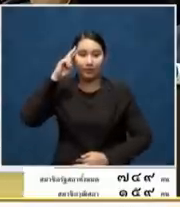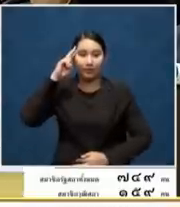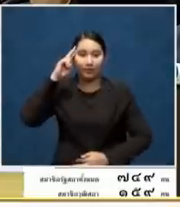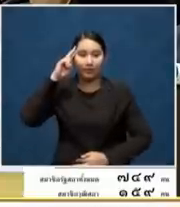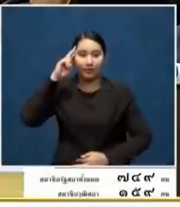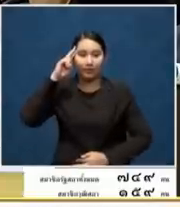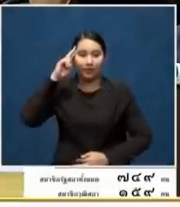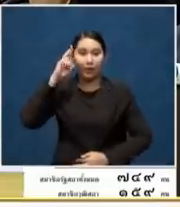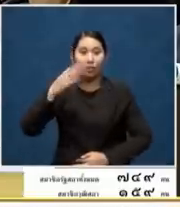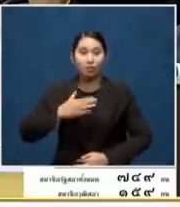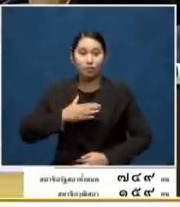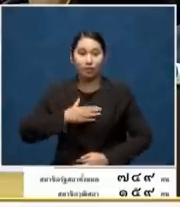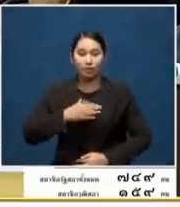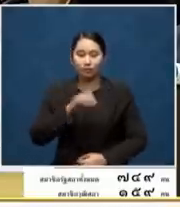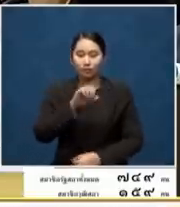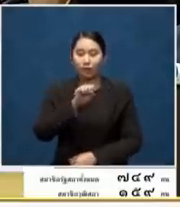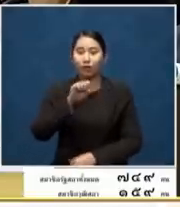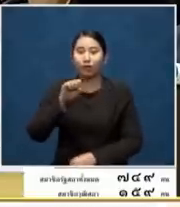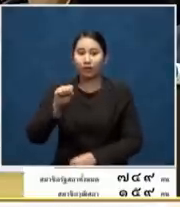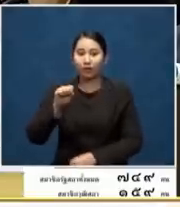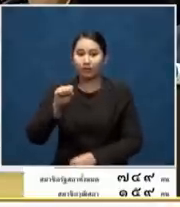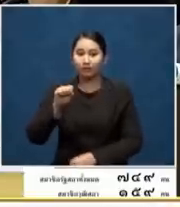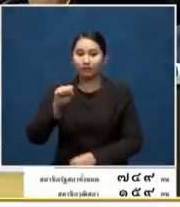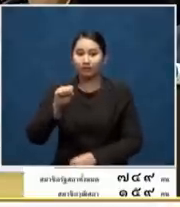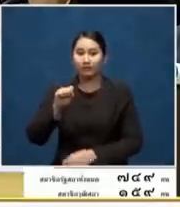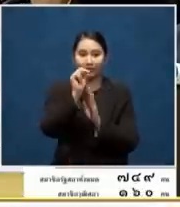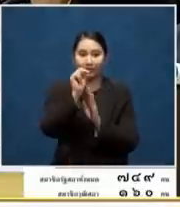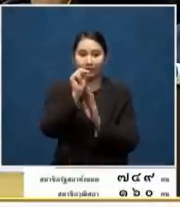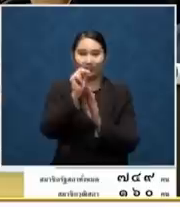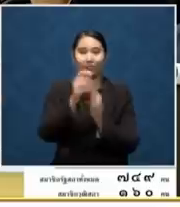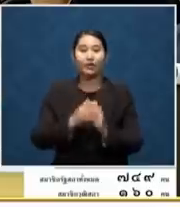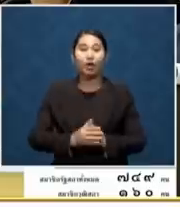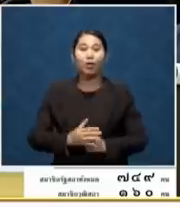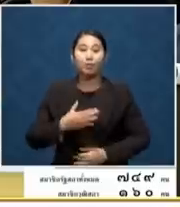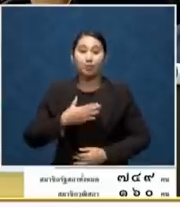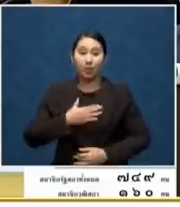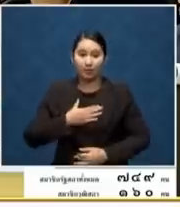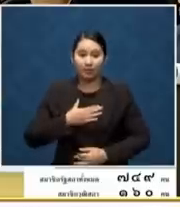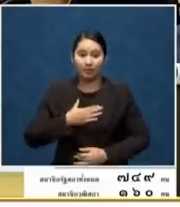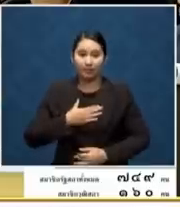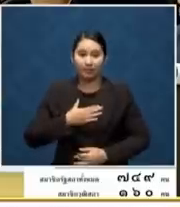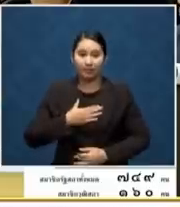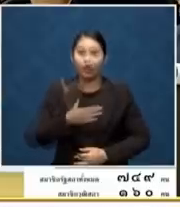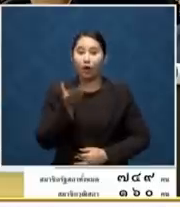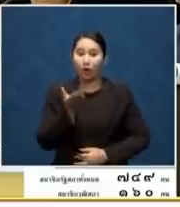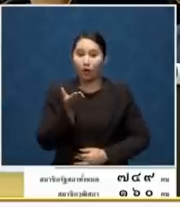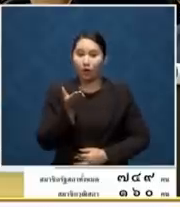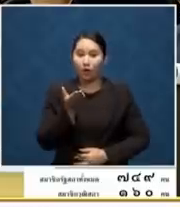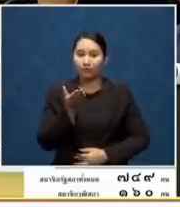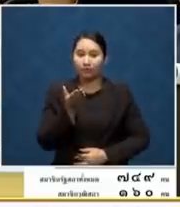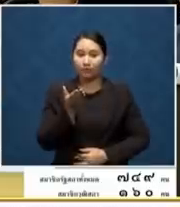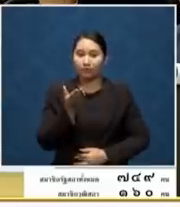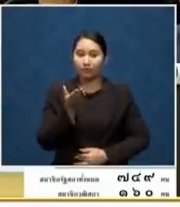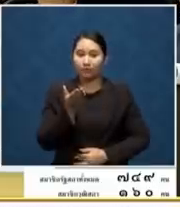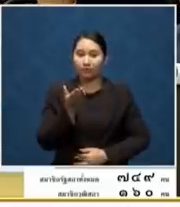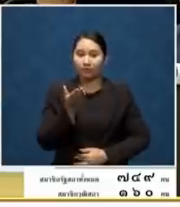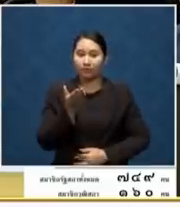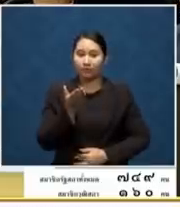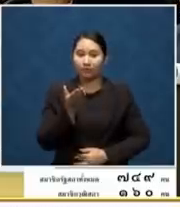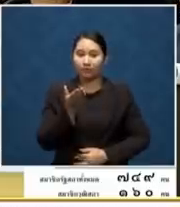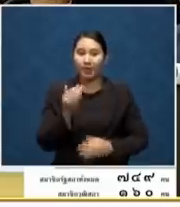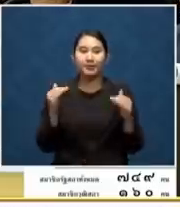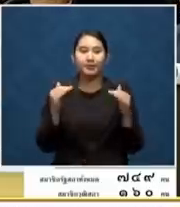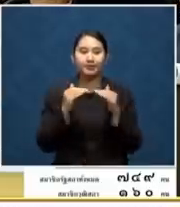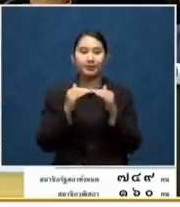กไหมตามข่าวเนี่ยตามความเป็นไปได้เนี่ยคงจะยากที่จะเสนอชื่อพิธา